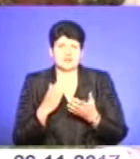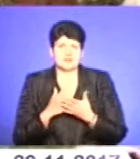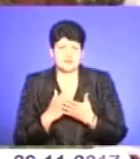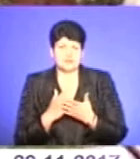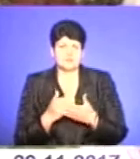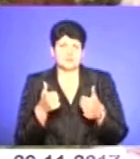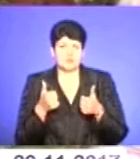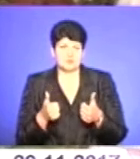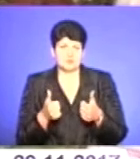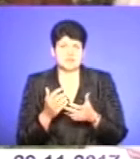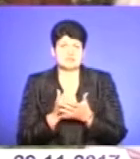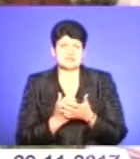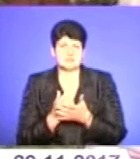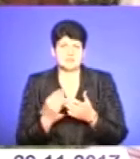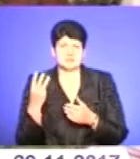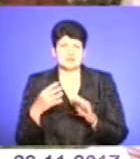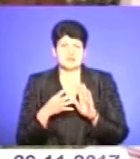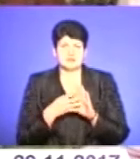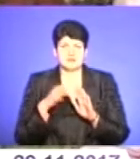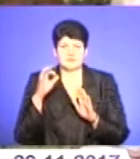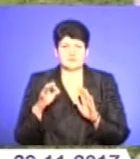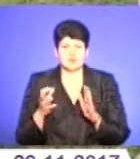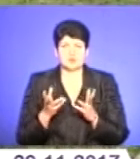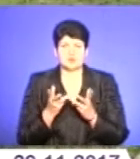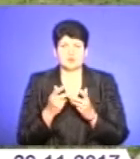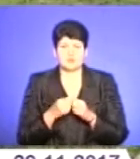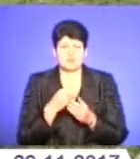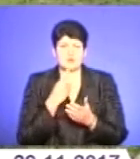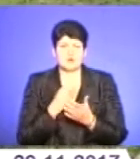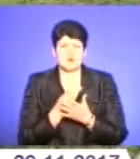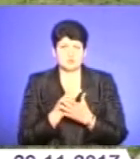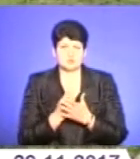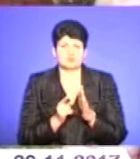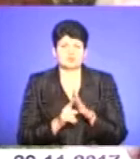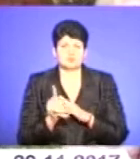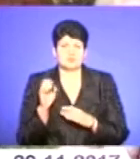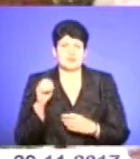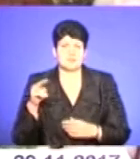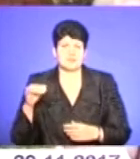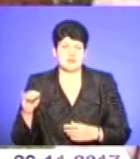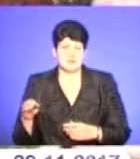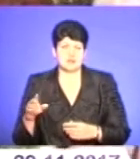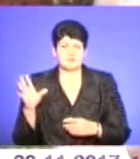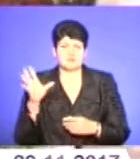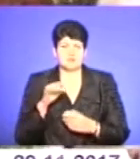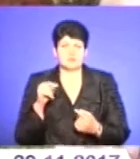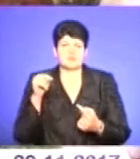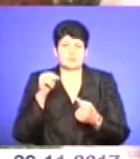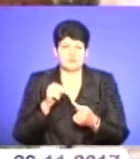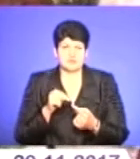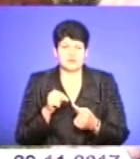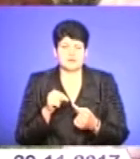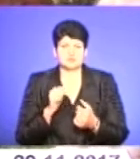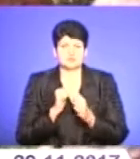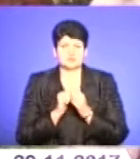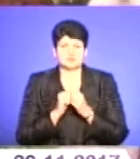добрячий запас, це майже 39% до розрахункового показника, тобто до початку епідемії. Все відповідає, але тим не менше,